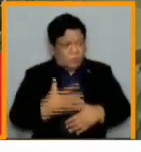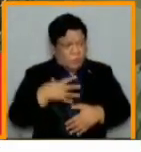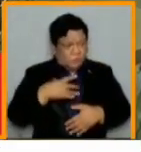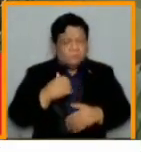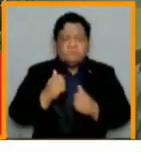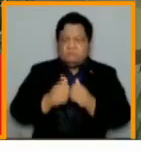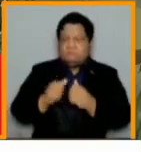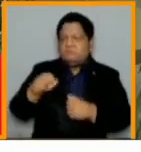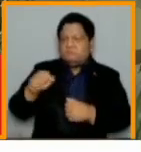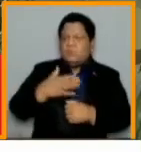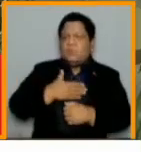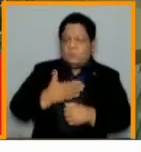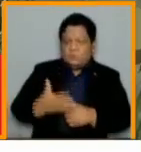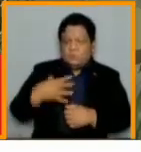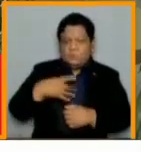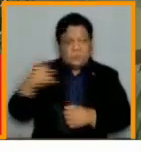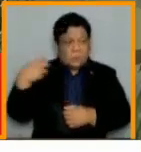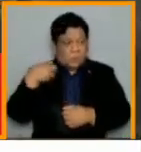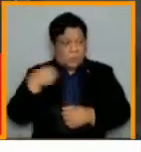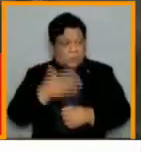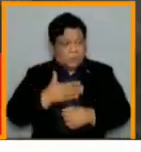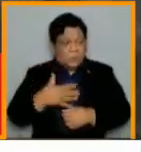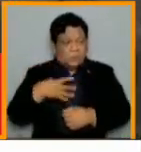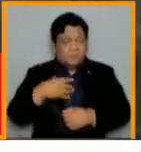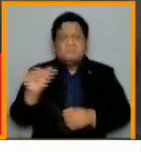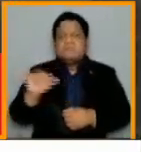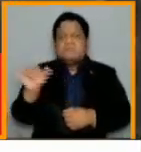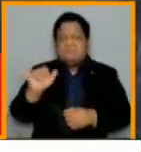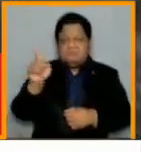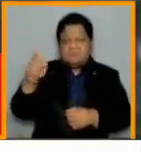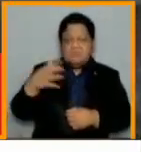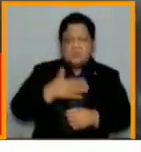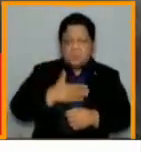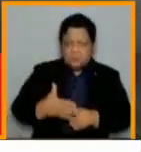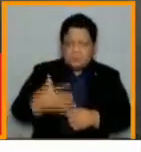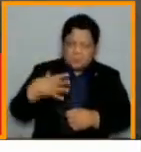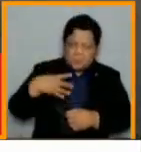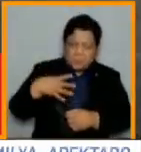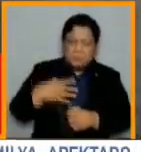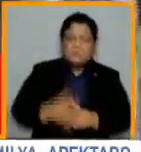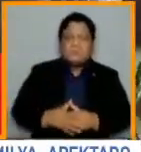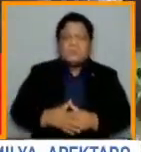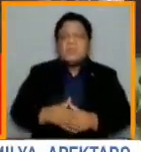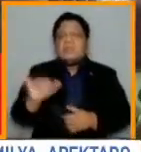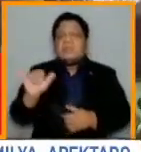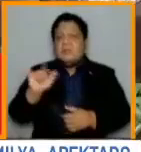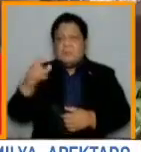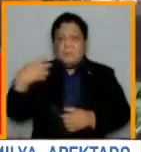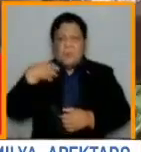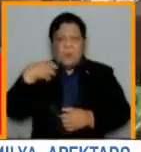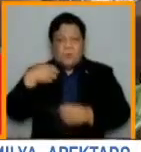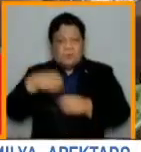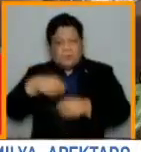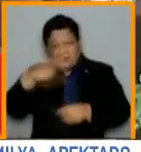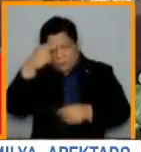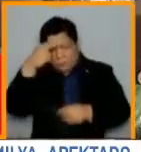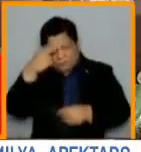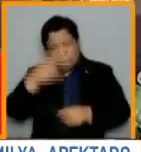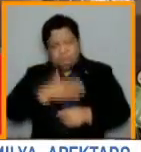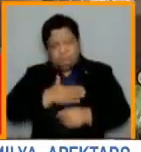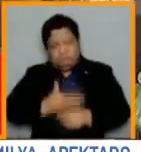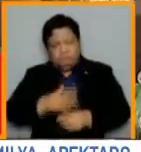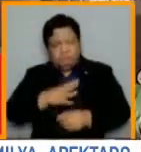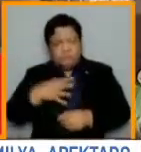employer niya willing to wait din? Willing to wait din naman po sila. Willing to wait din daw ang kanyang employer sa Saudi, pero hindi lahat kayang